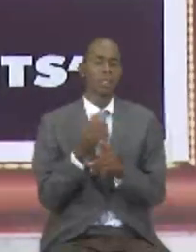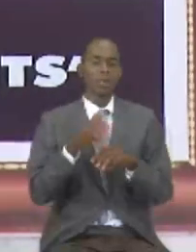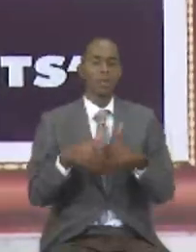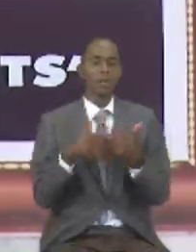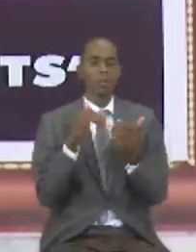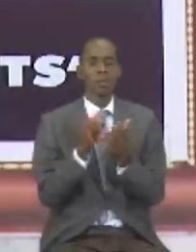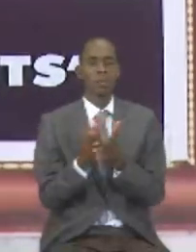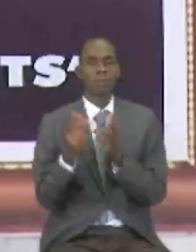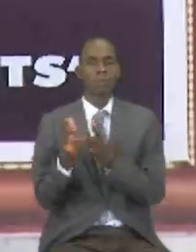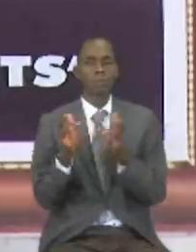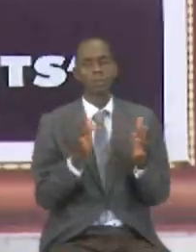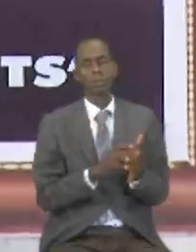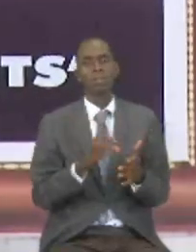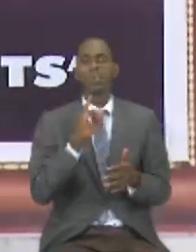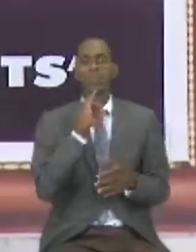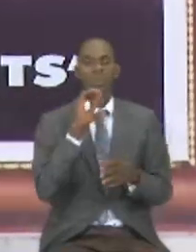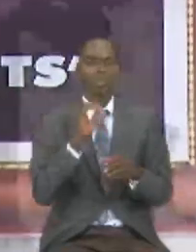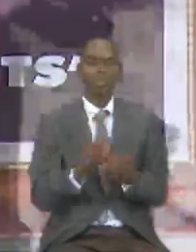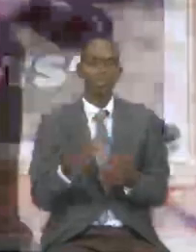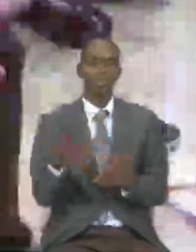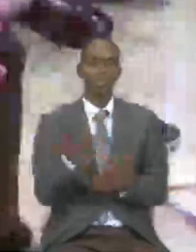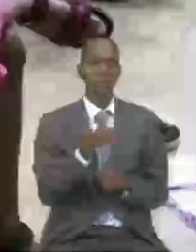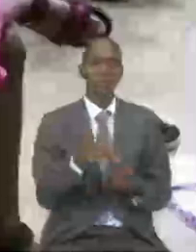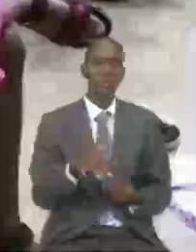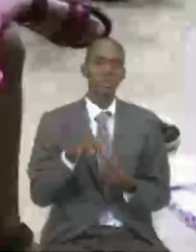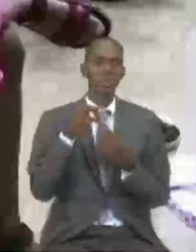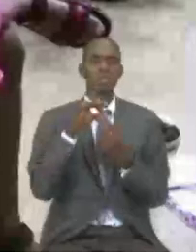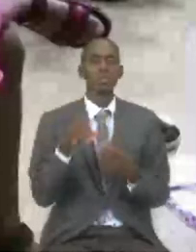Jésus-Christ est en vous?